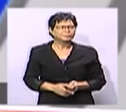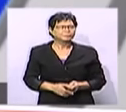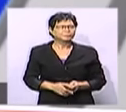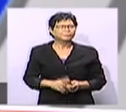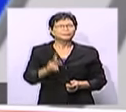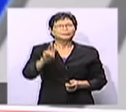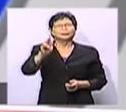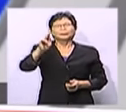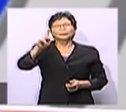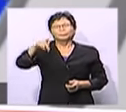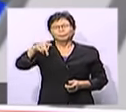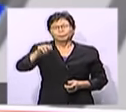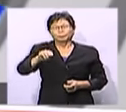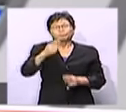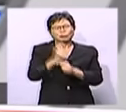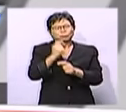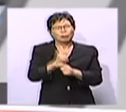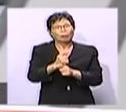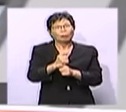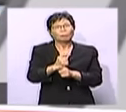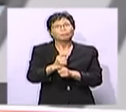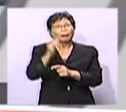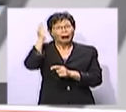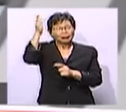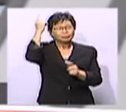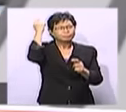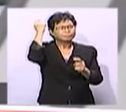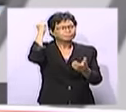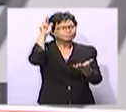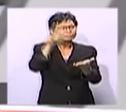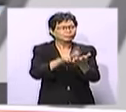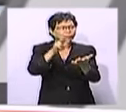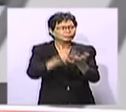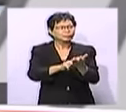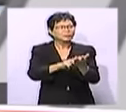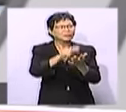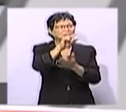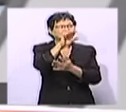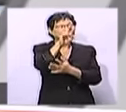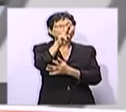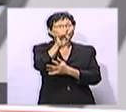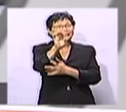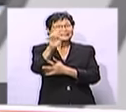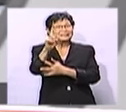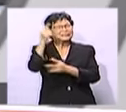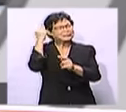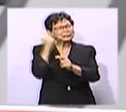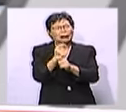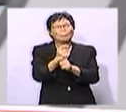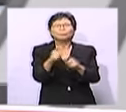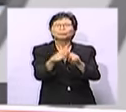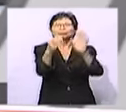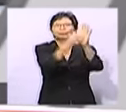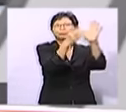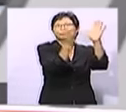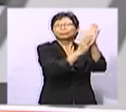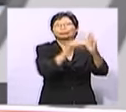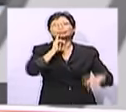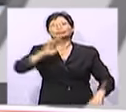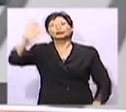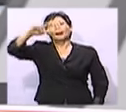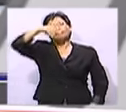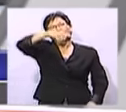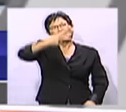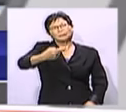Kementerian Pendidikan tetap akan melaksanakan pengiktirafan sijil peperiksaan bersama UEC seperti yang terkandung dalam Manifesto